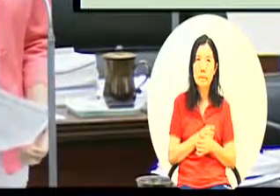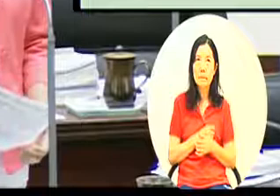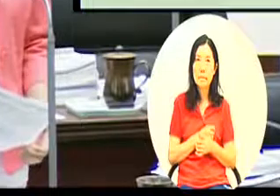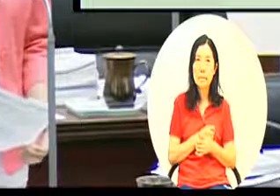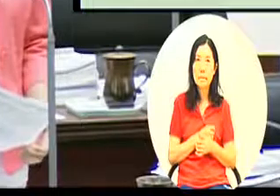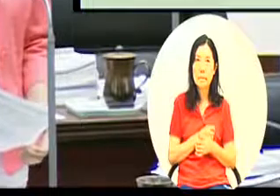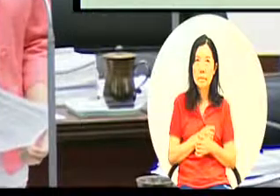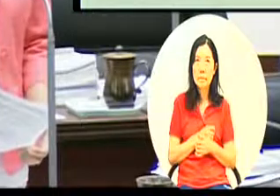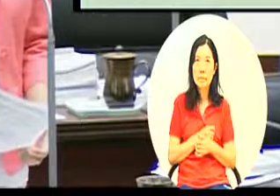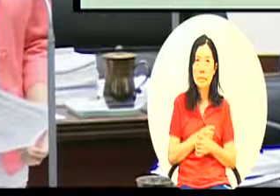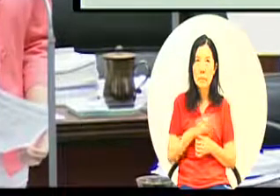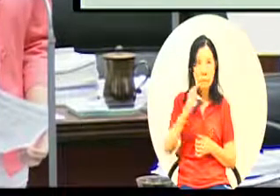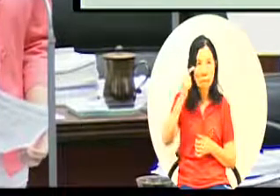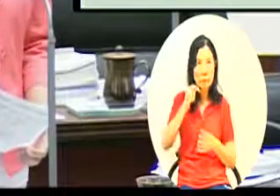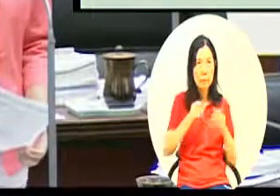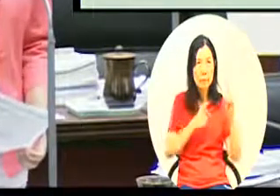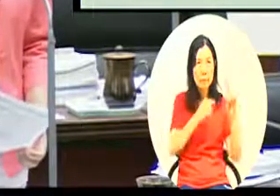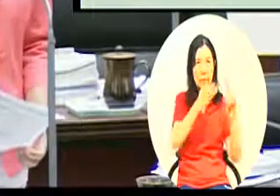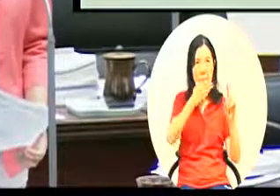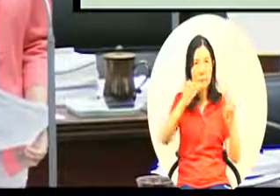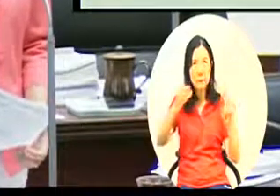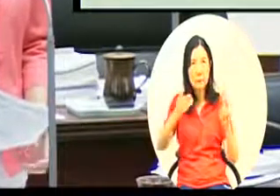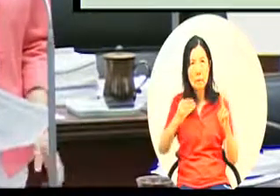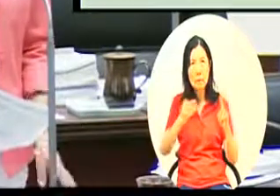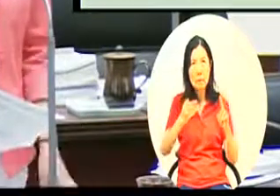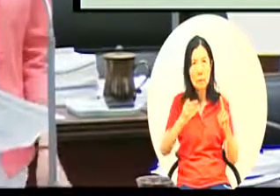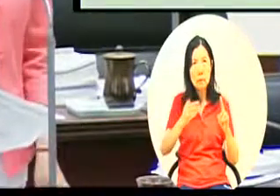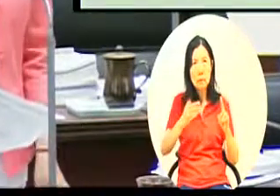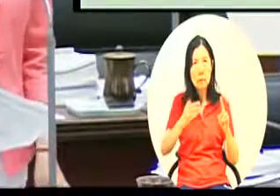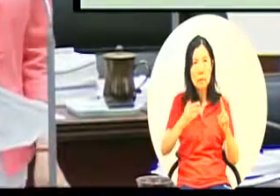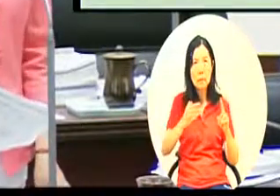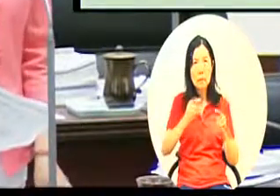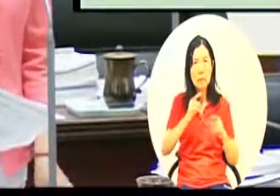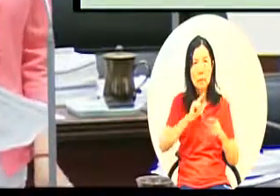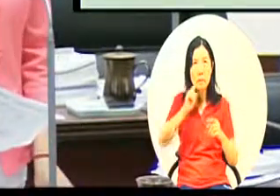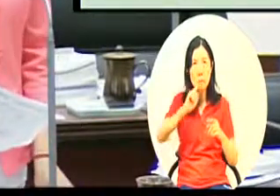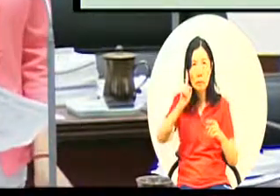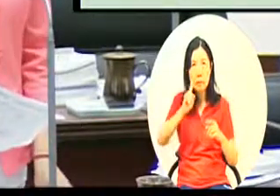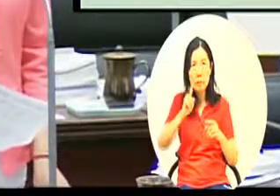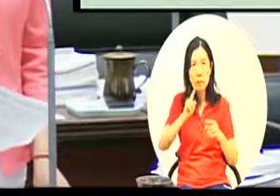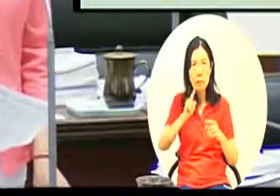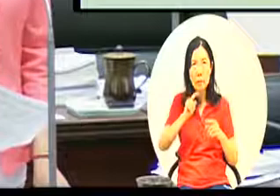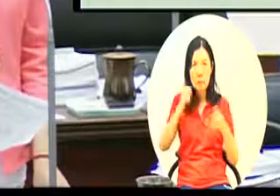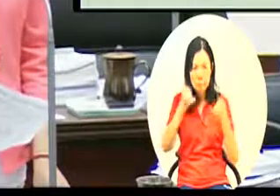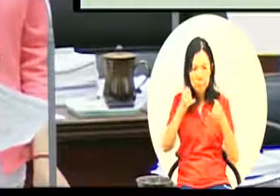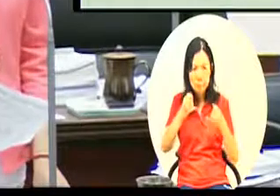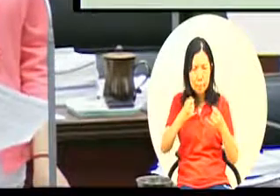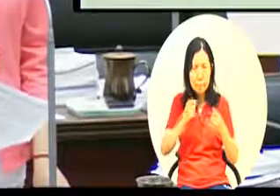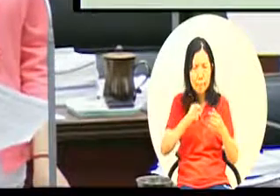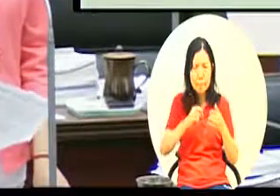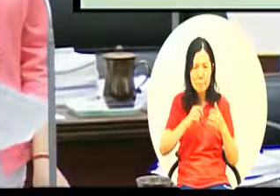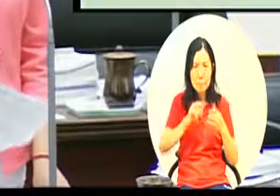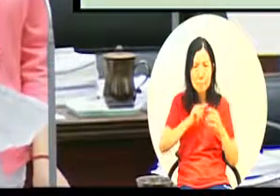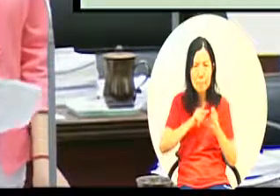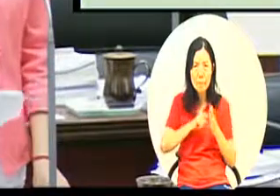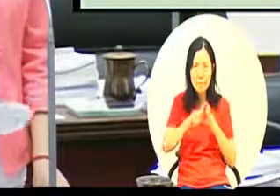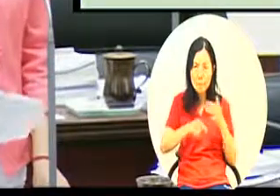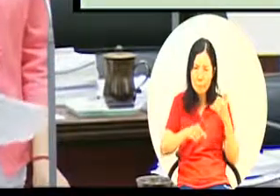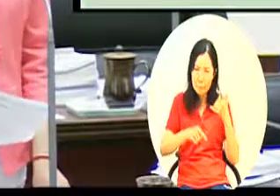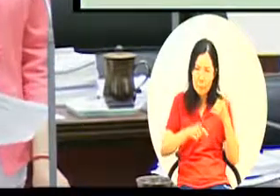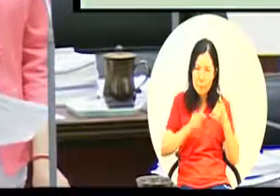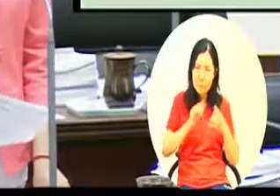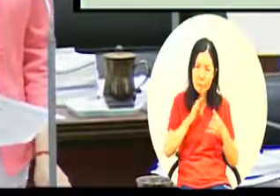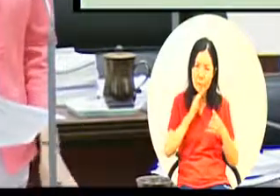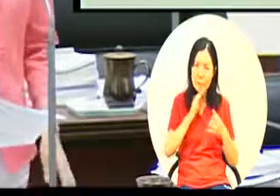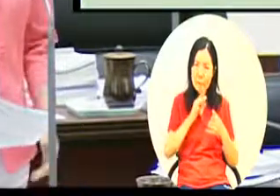市长，你刚刚这1999跟我成为我们的报复专线了，私人的恩怨也好，安内就变成了